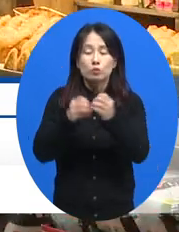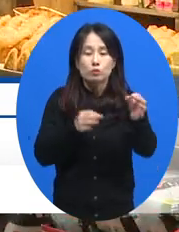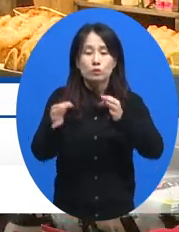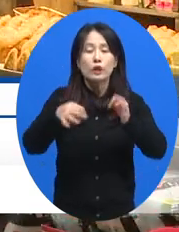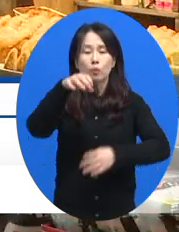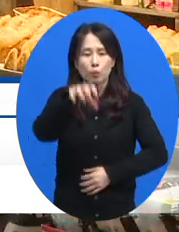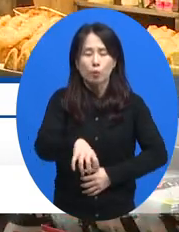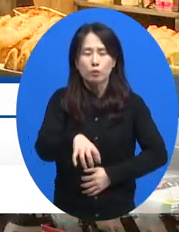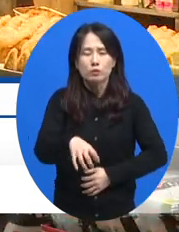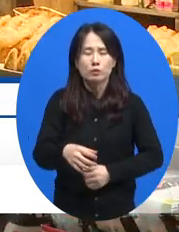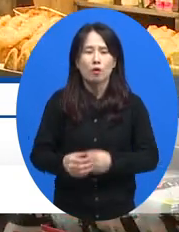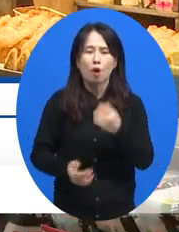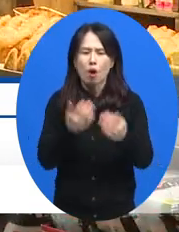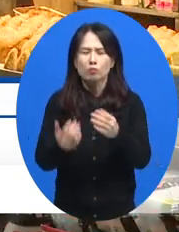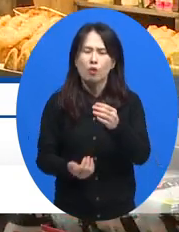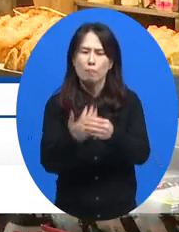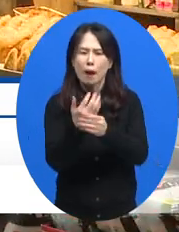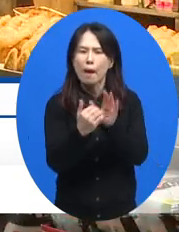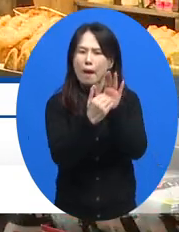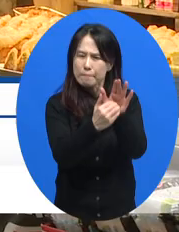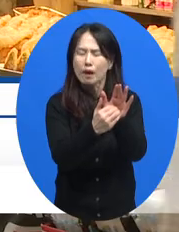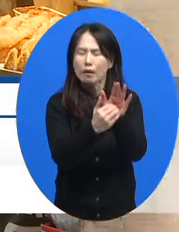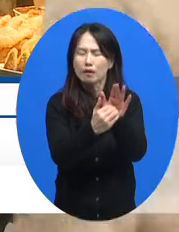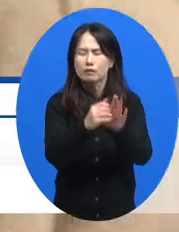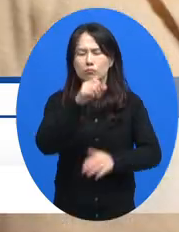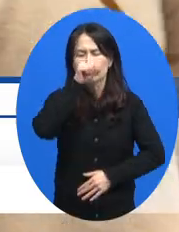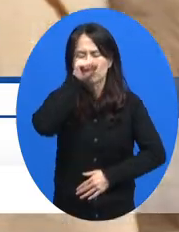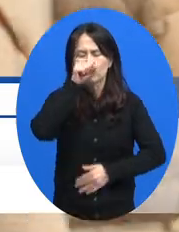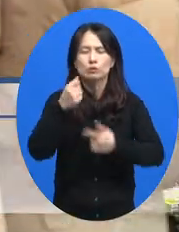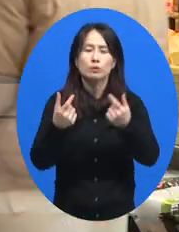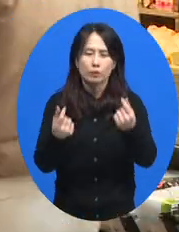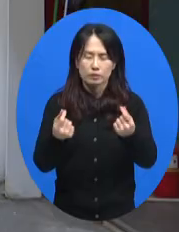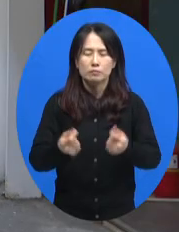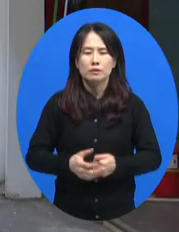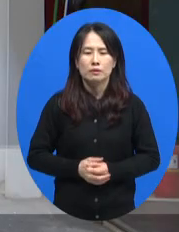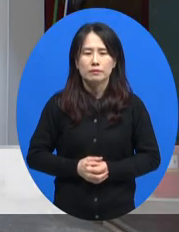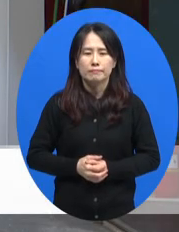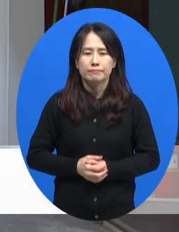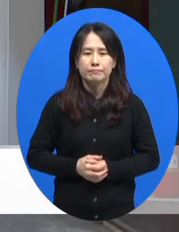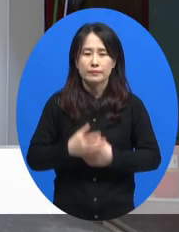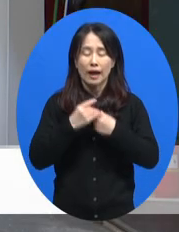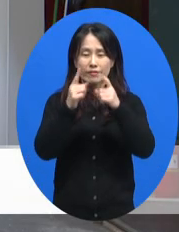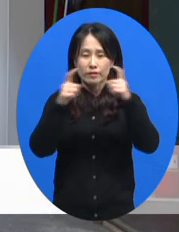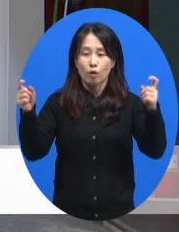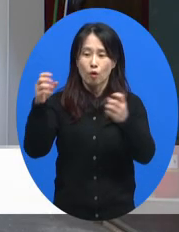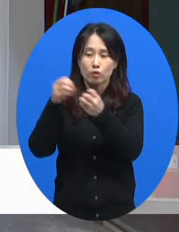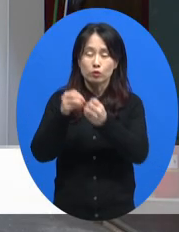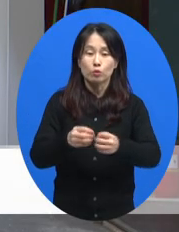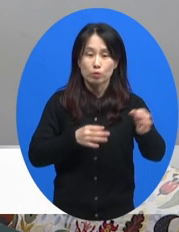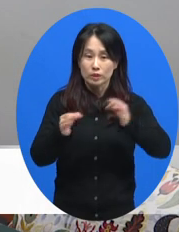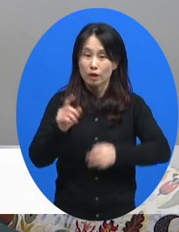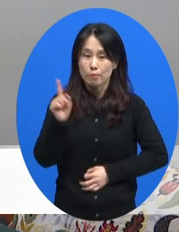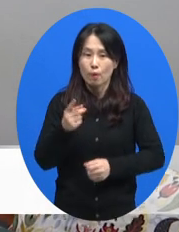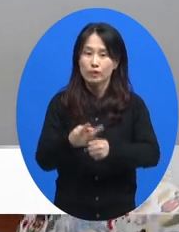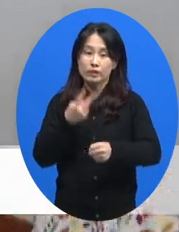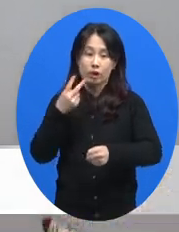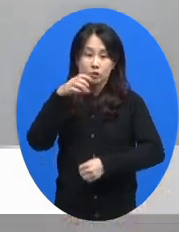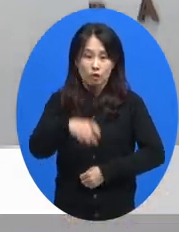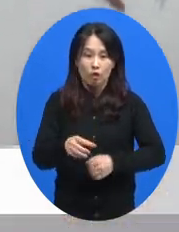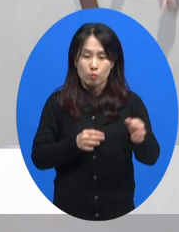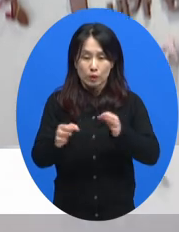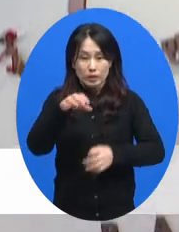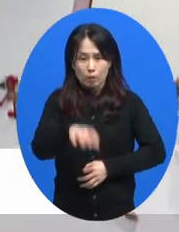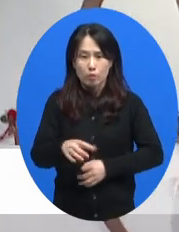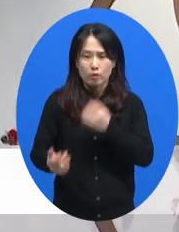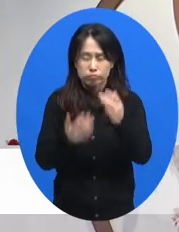전통시장에서 불의의 사고가 일어나지 않기 위해서. 안성의 한 전통시장은 2년 전 모든 점포에